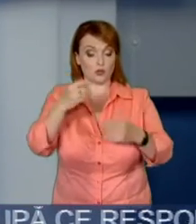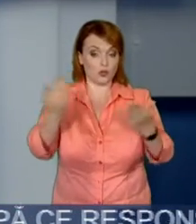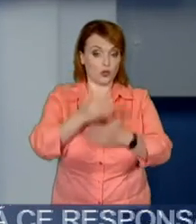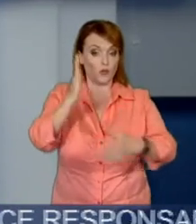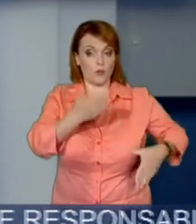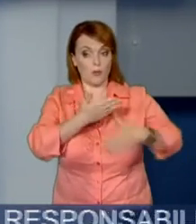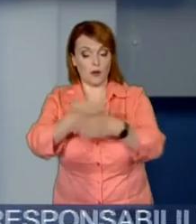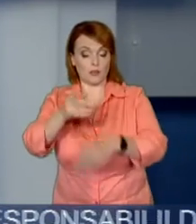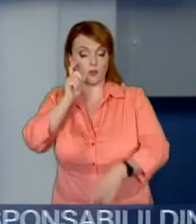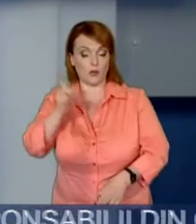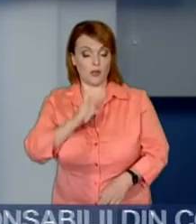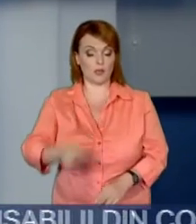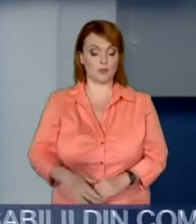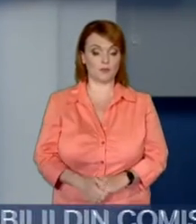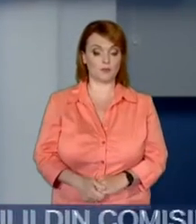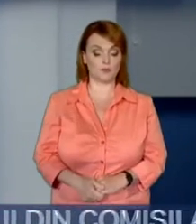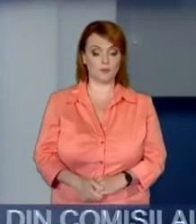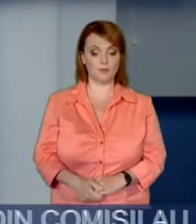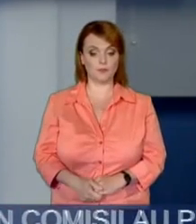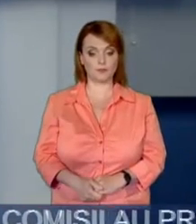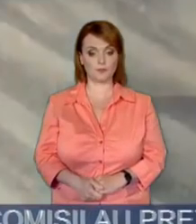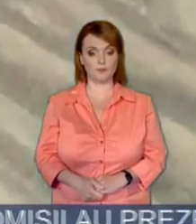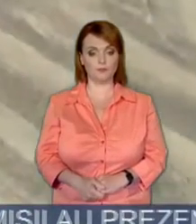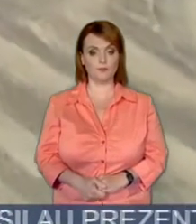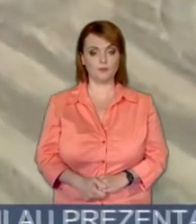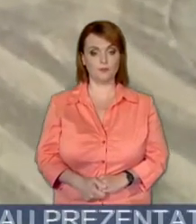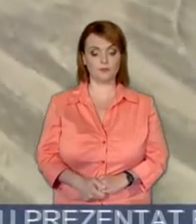de sprijin militar pentru țara aflată în război.